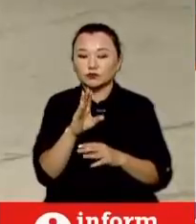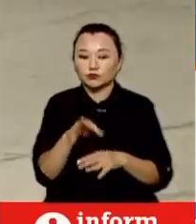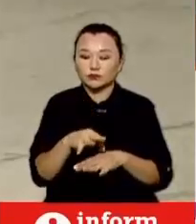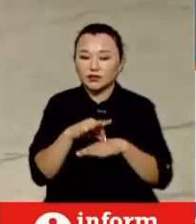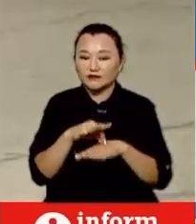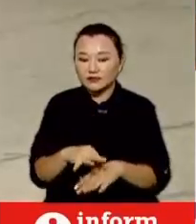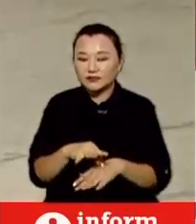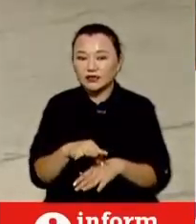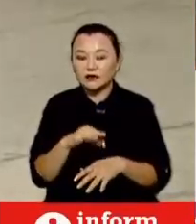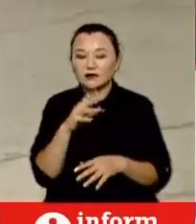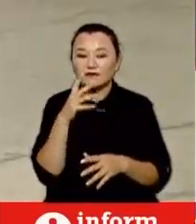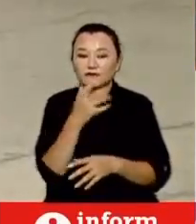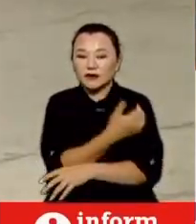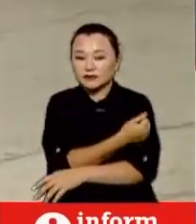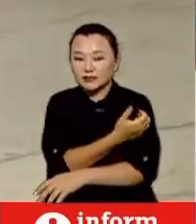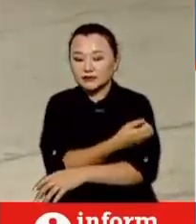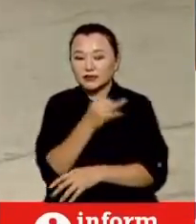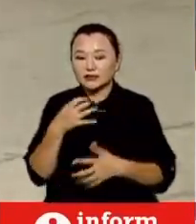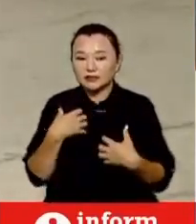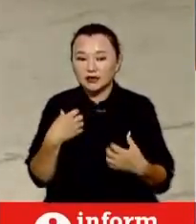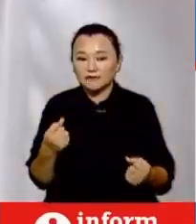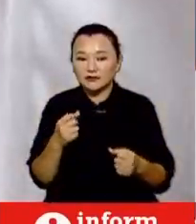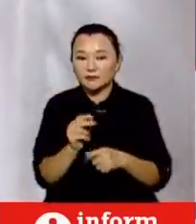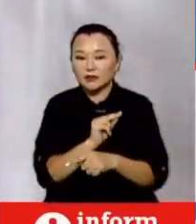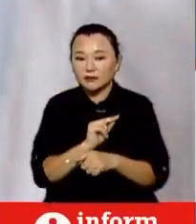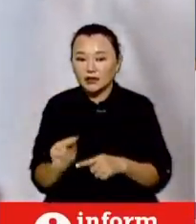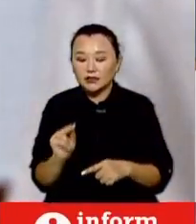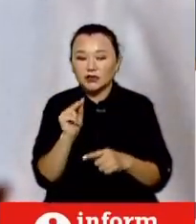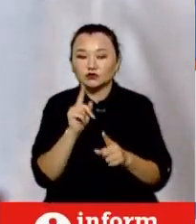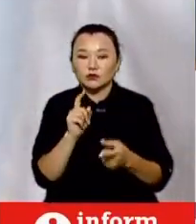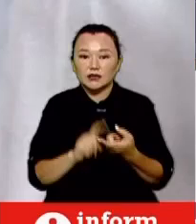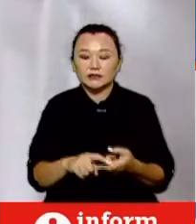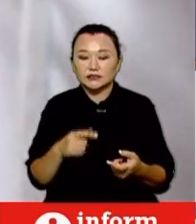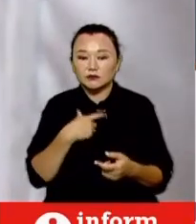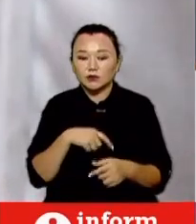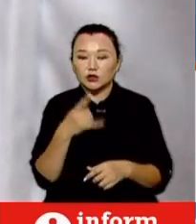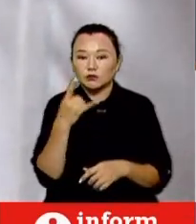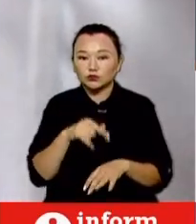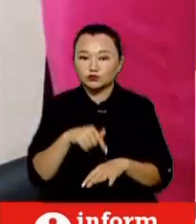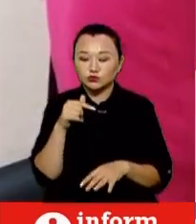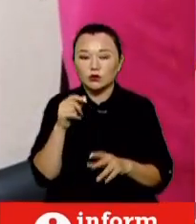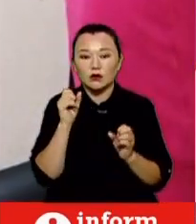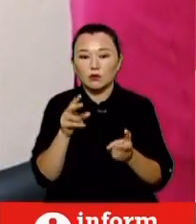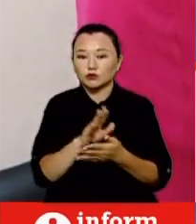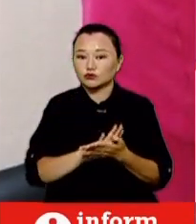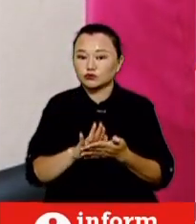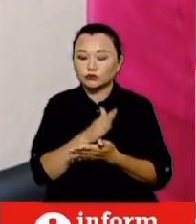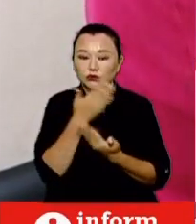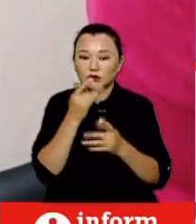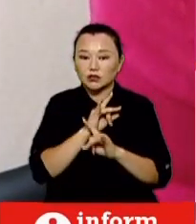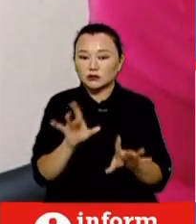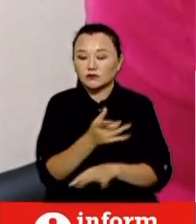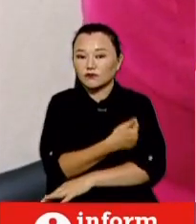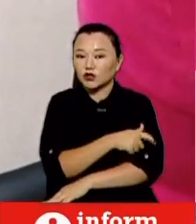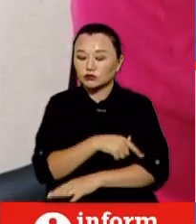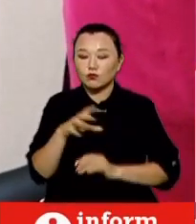проводиться вакцинация и оздоровительные мероприятия. Что касается состояния ребенка, то ему ничего не угрожает, говорят врачи.